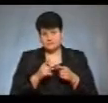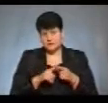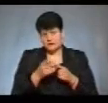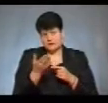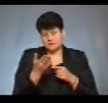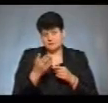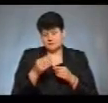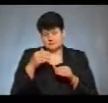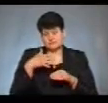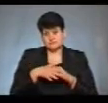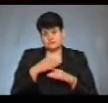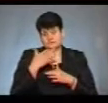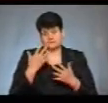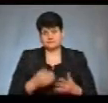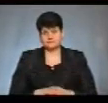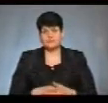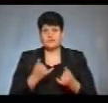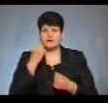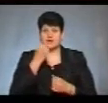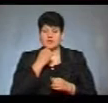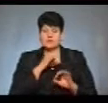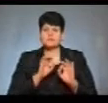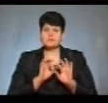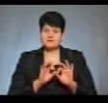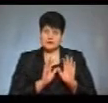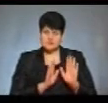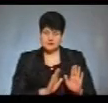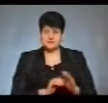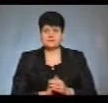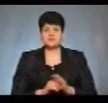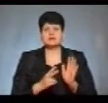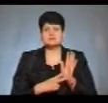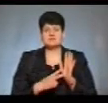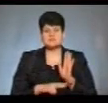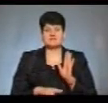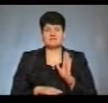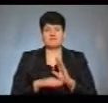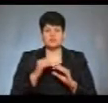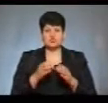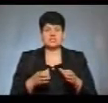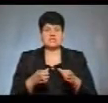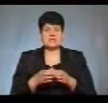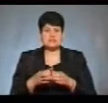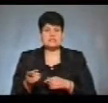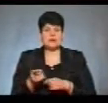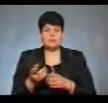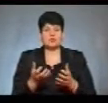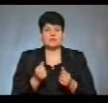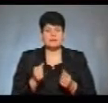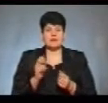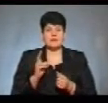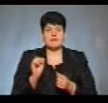що відкриється, напевно. Тож, нараз дякую вам за роз'яснення. 70 виборчих дільниць Тернополя отримали канцтовари